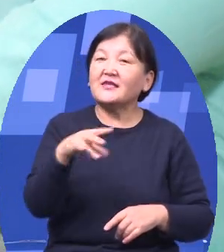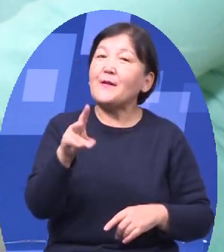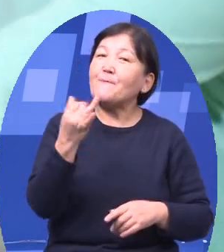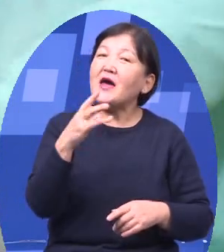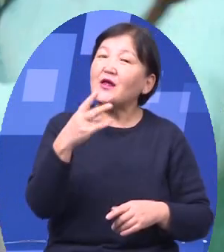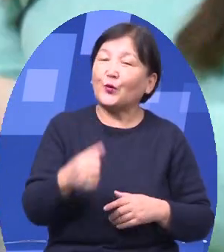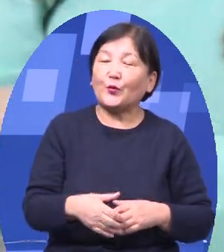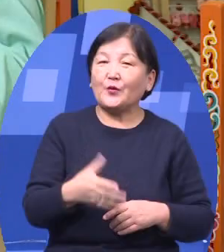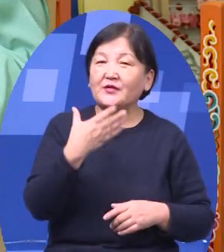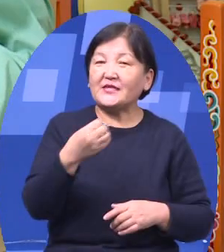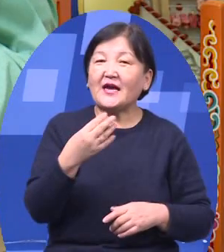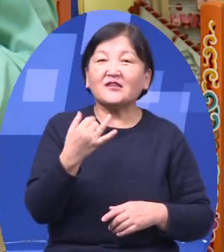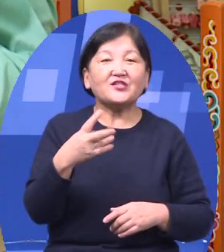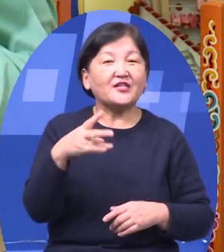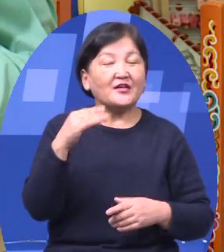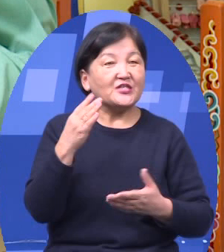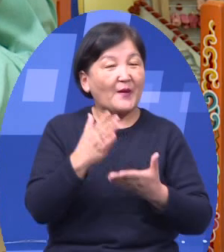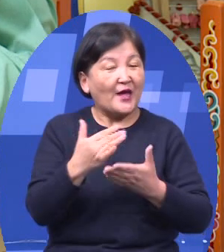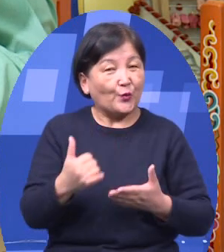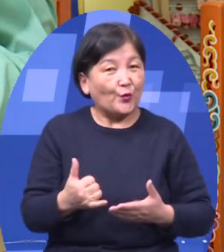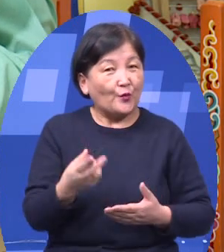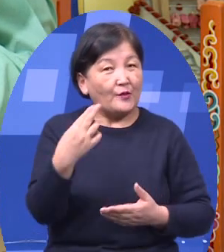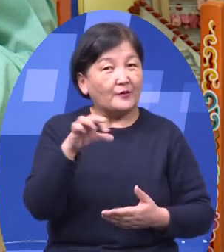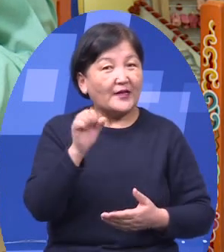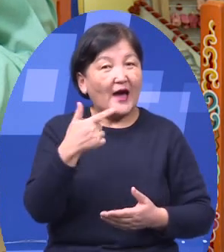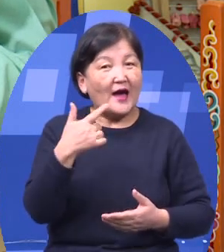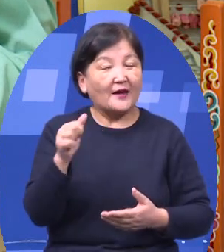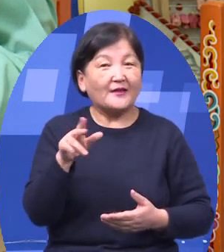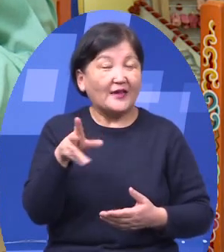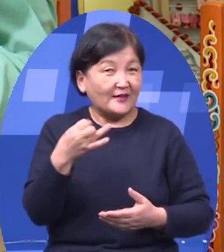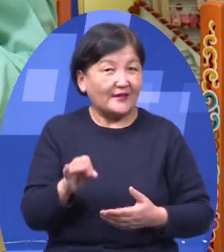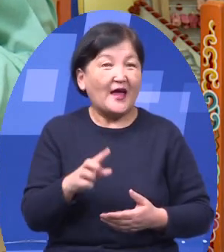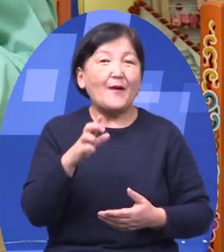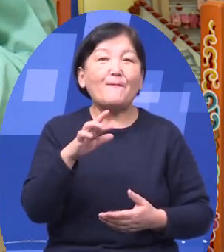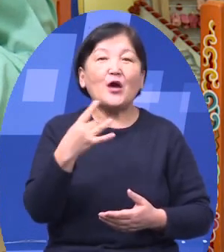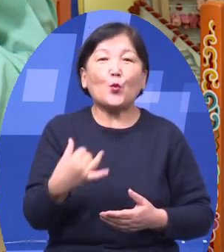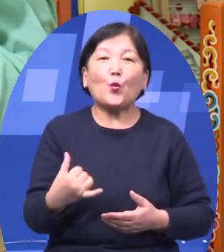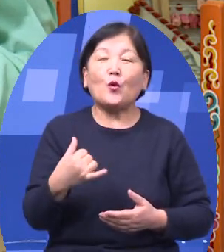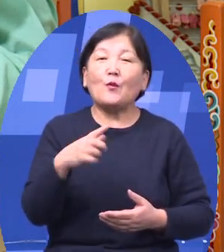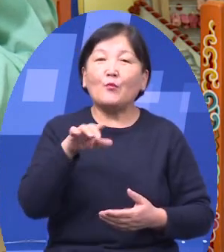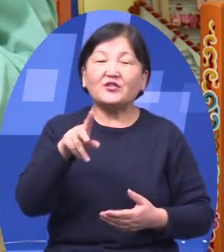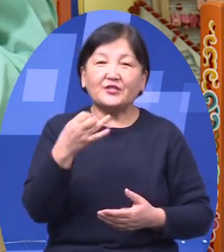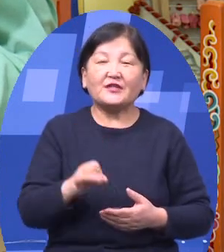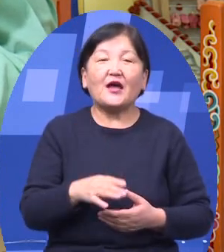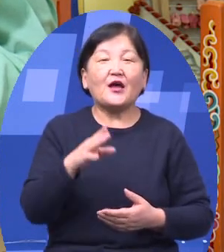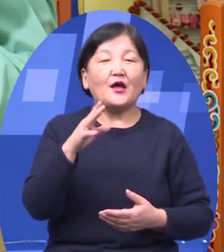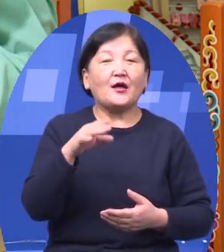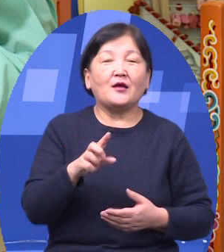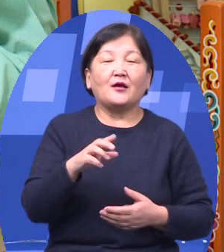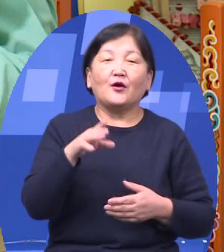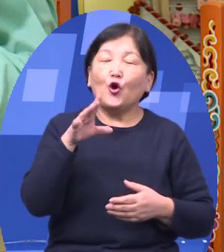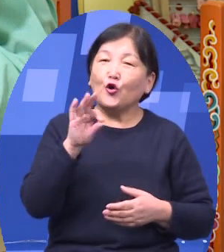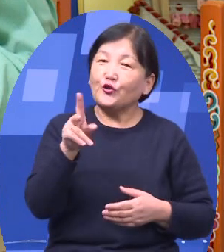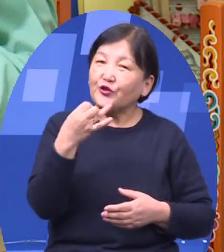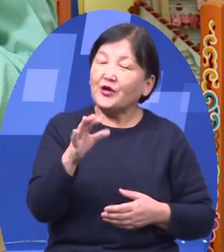Сайхан, сайхан шинэлж байна уу? Дааг далантай, бэрүү булчинтай, төлөг сүултэй, торон бүхтэй, үнтэй